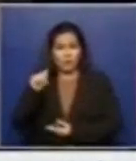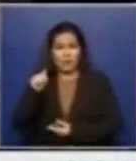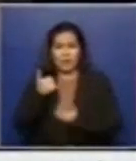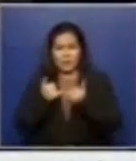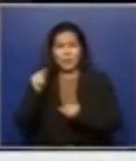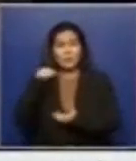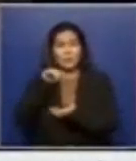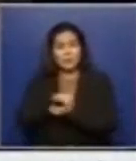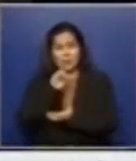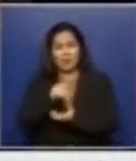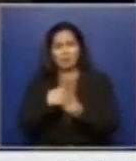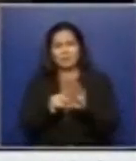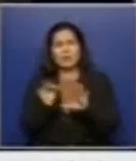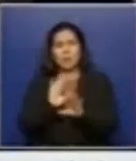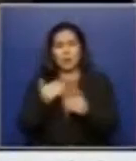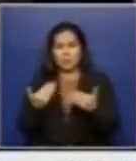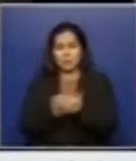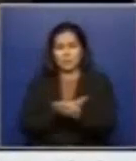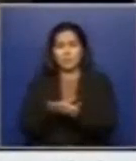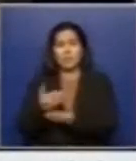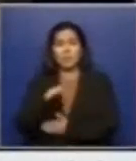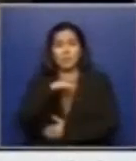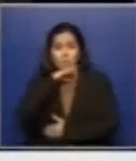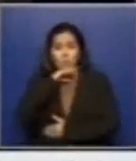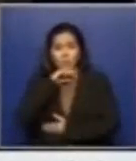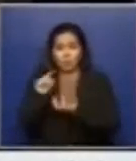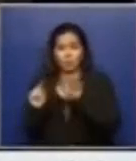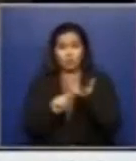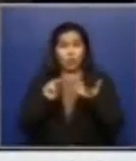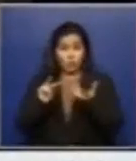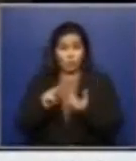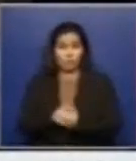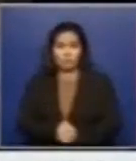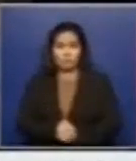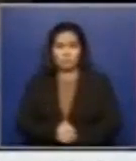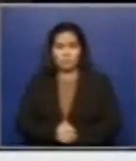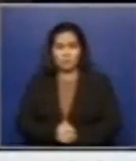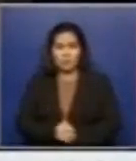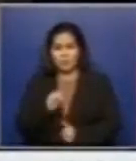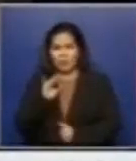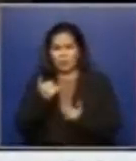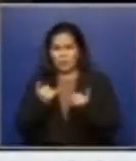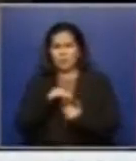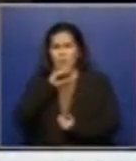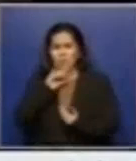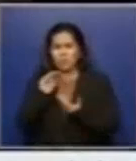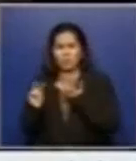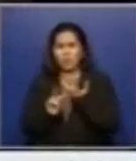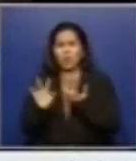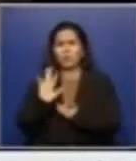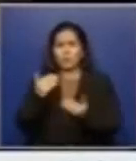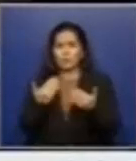อก็ได้พ่อมึงไปซื้อหมูได้2โลคนที่ซื้อหมูได้2โลวันนี้บอกว่าไม่ต้องซื้อหมูหรอกไปซื้อ